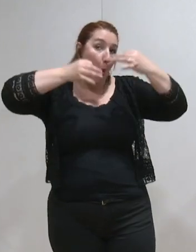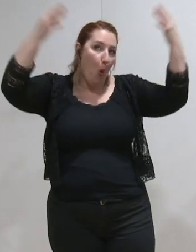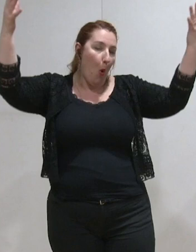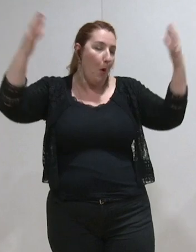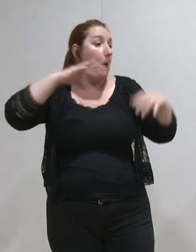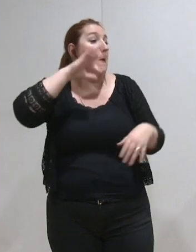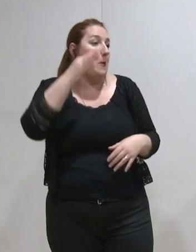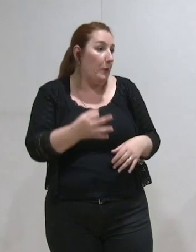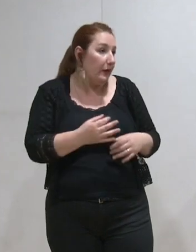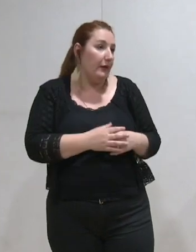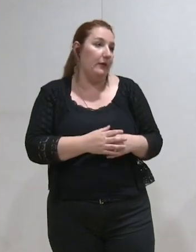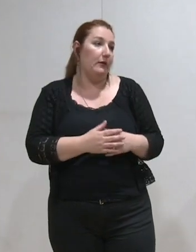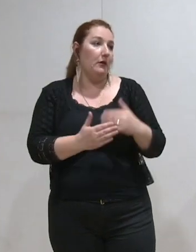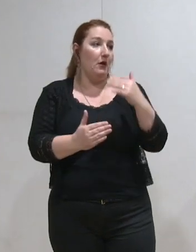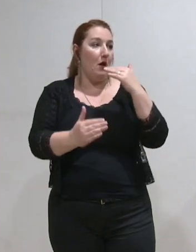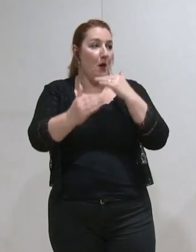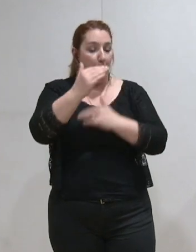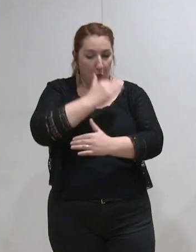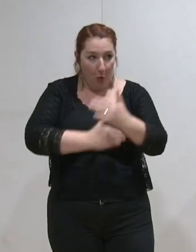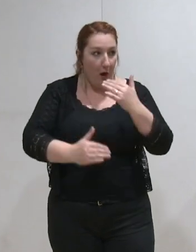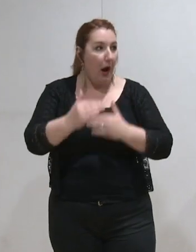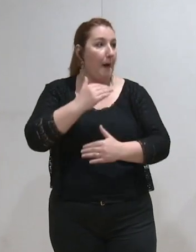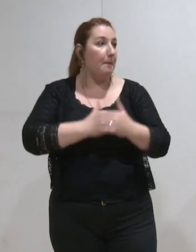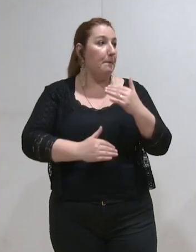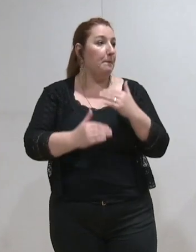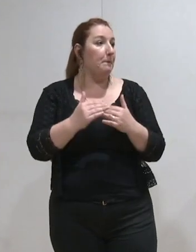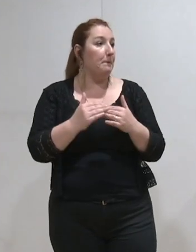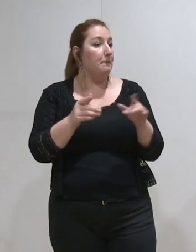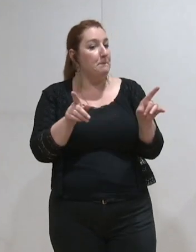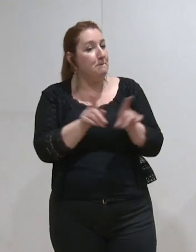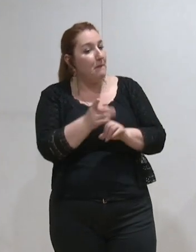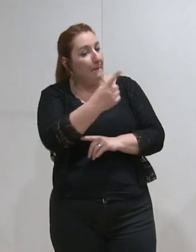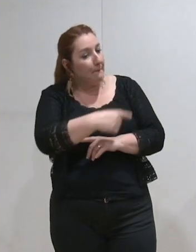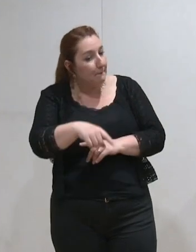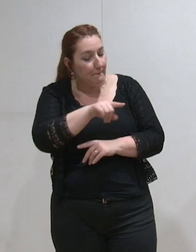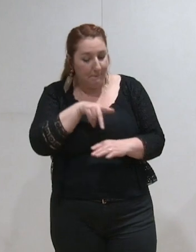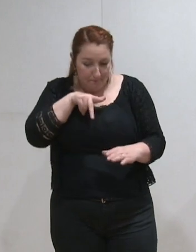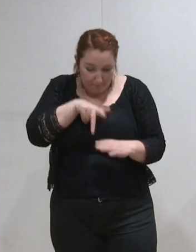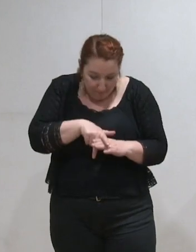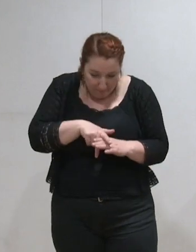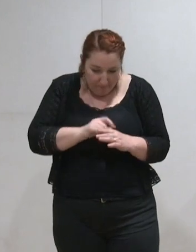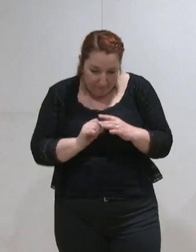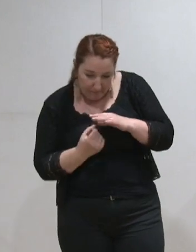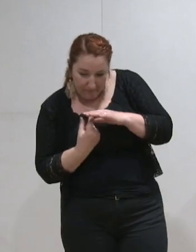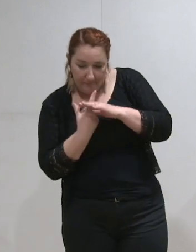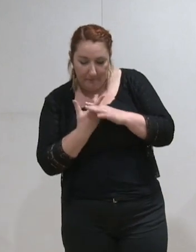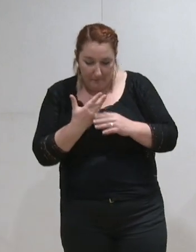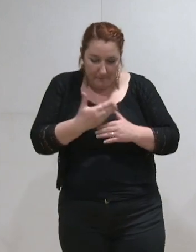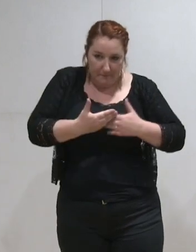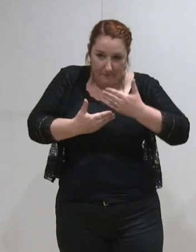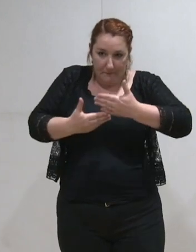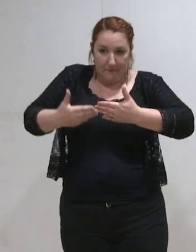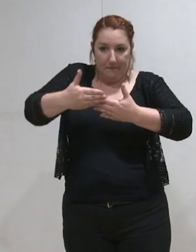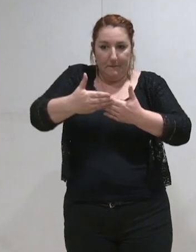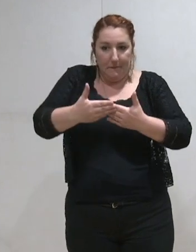oui des programmes tels que vous les initiez tel que vous les avez permettez avec la